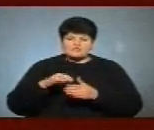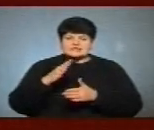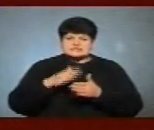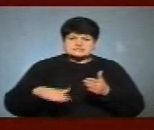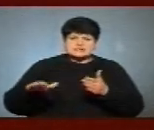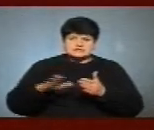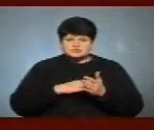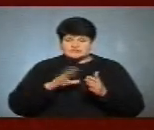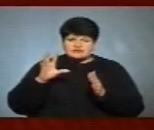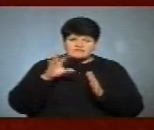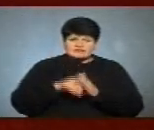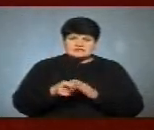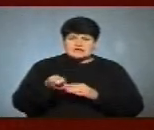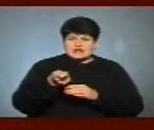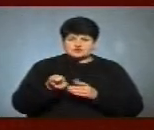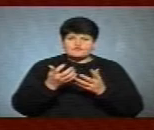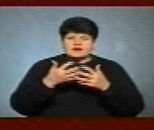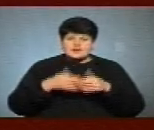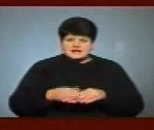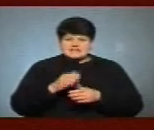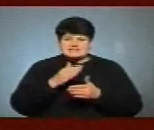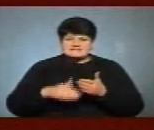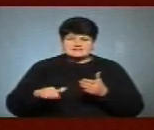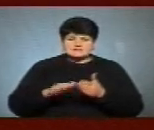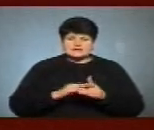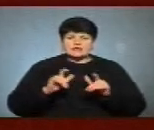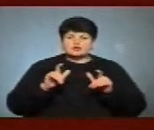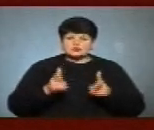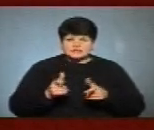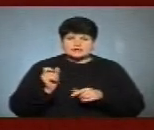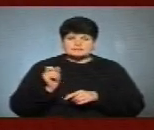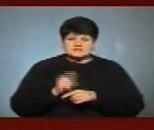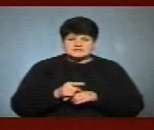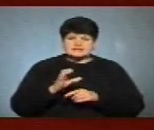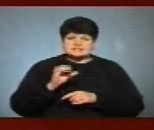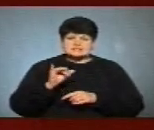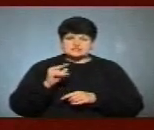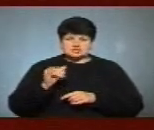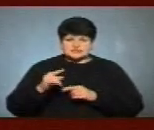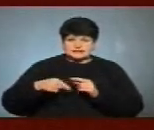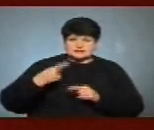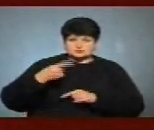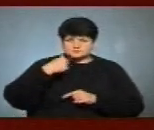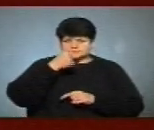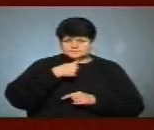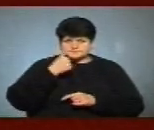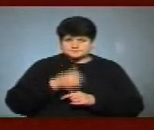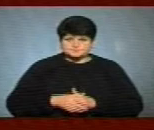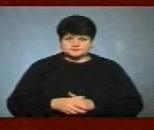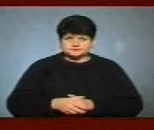скасувати введення касових апаратів і відмінити локдаун, який призначили на січень наступного року.